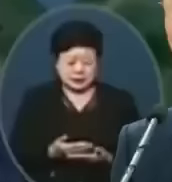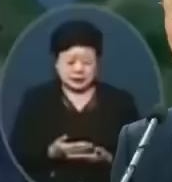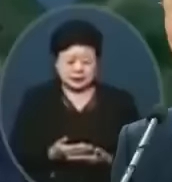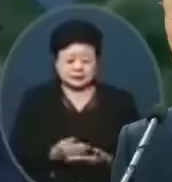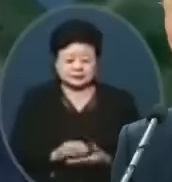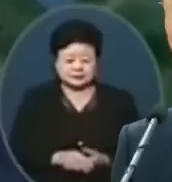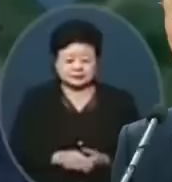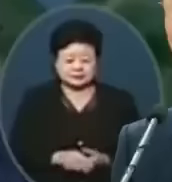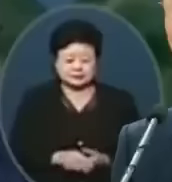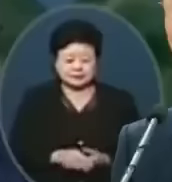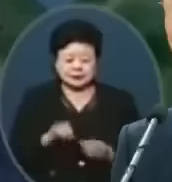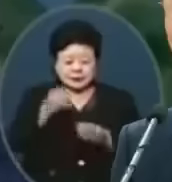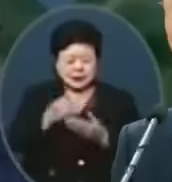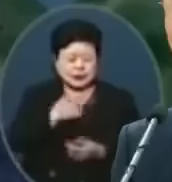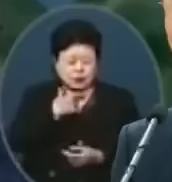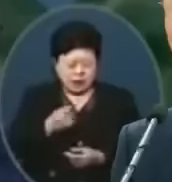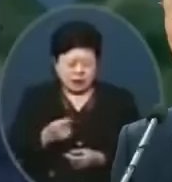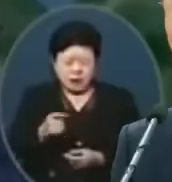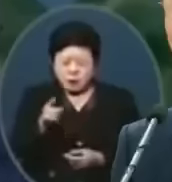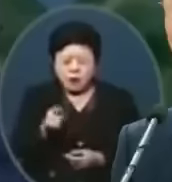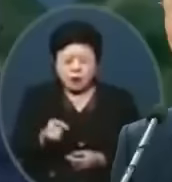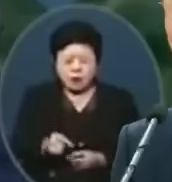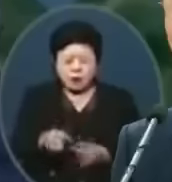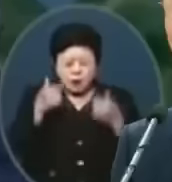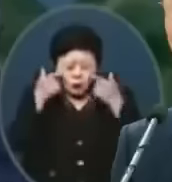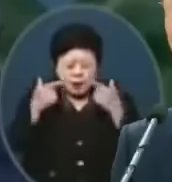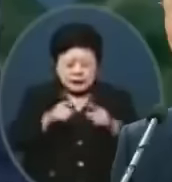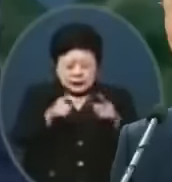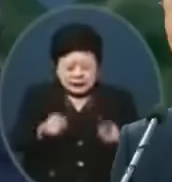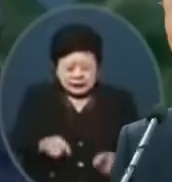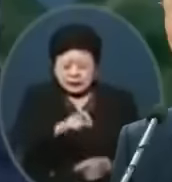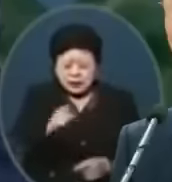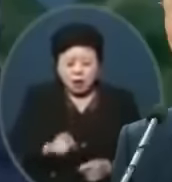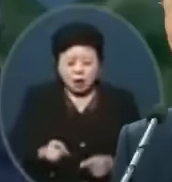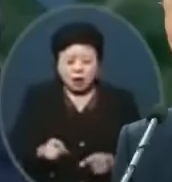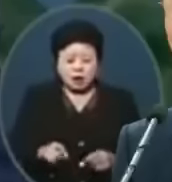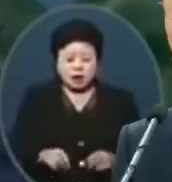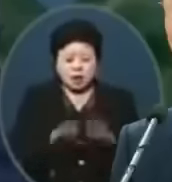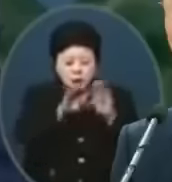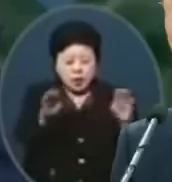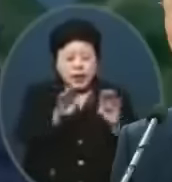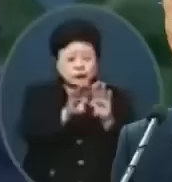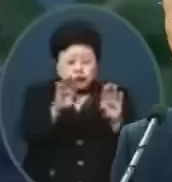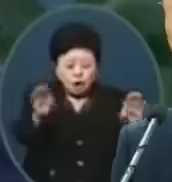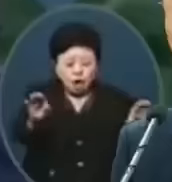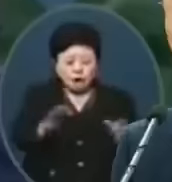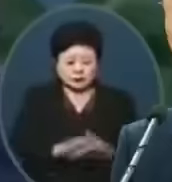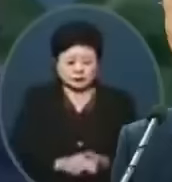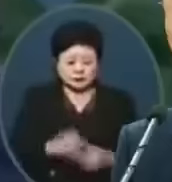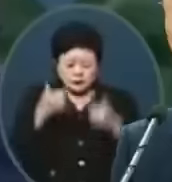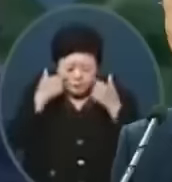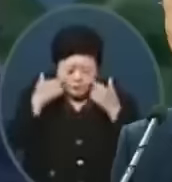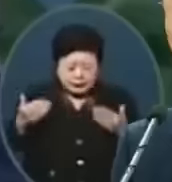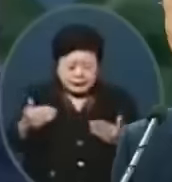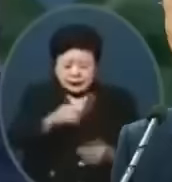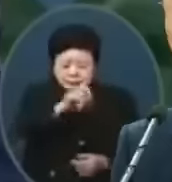언제나 말한 것처럼 수첩에 적든지 벽에다가 목표를 붙여놓고 난